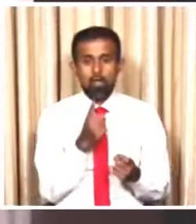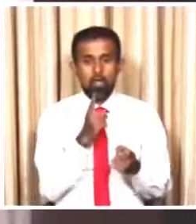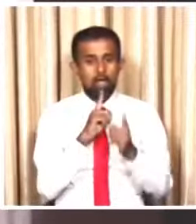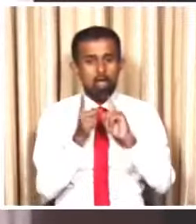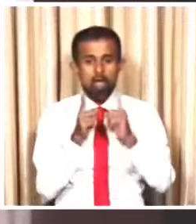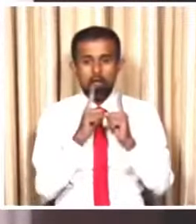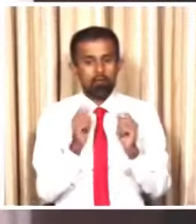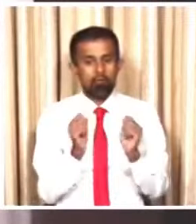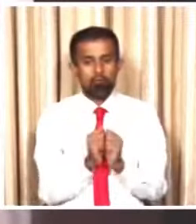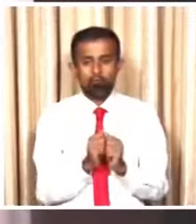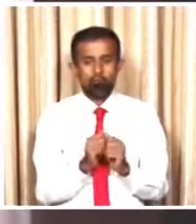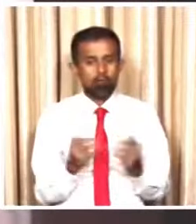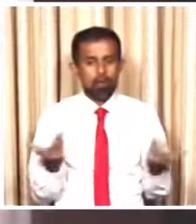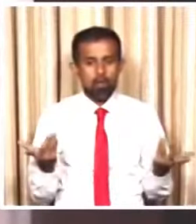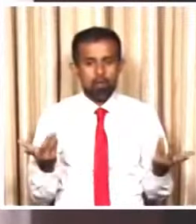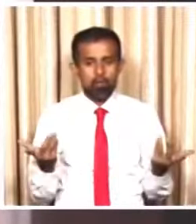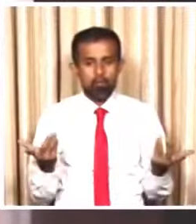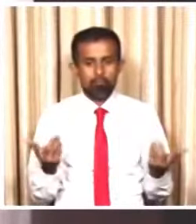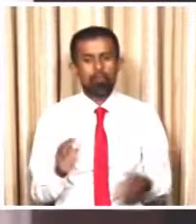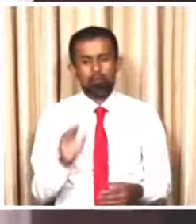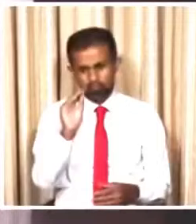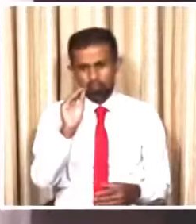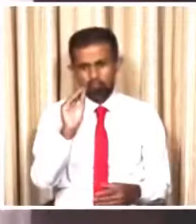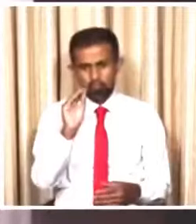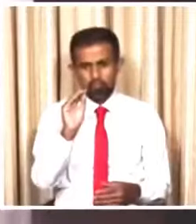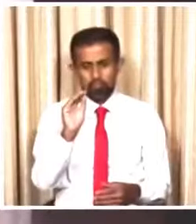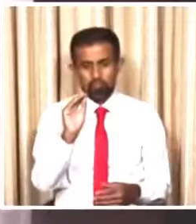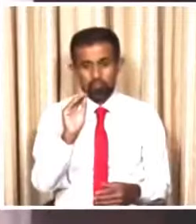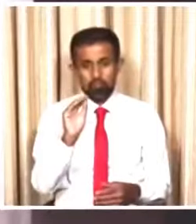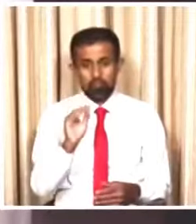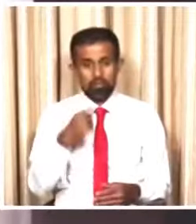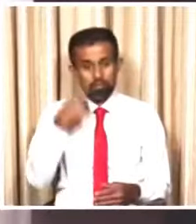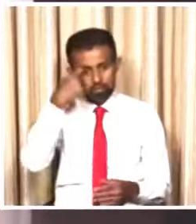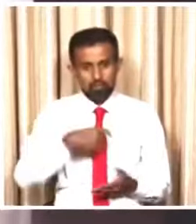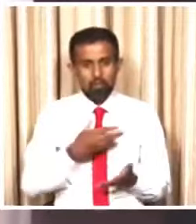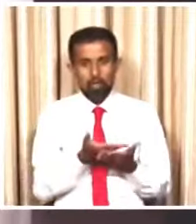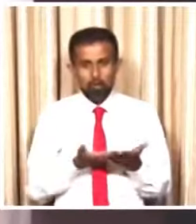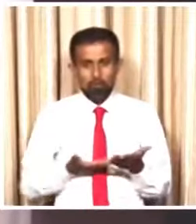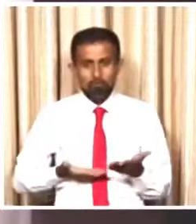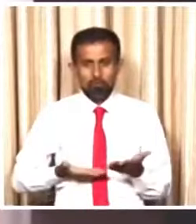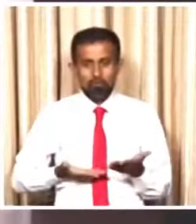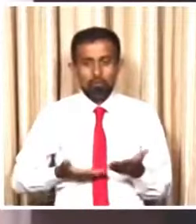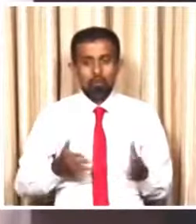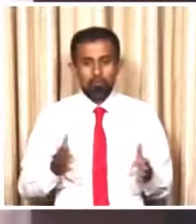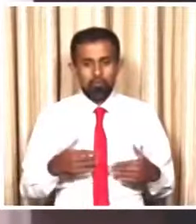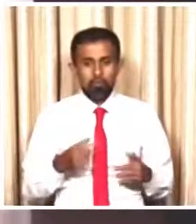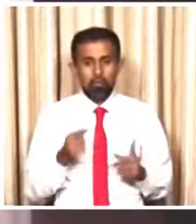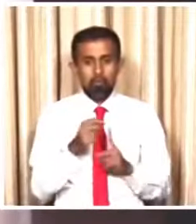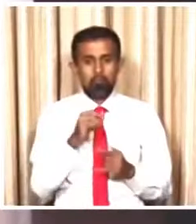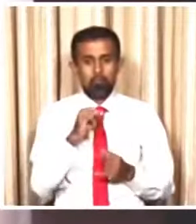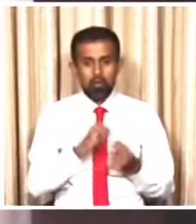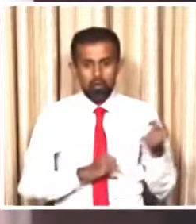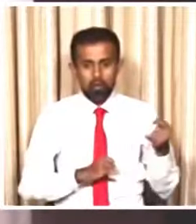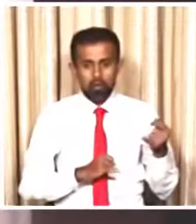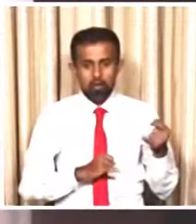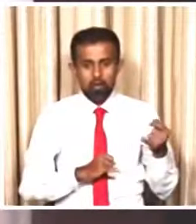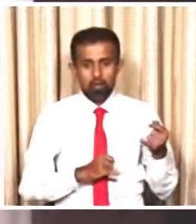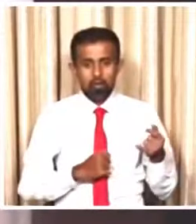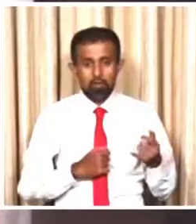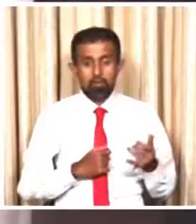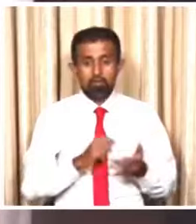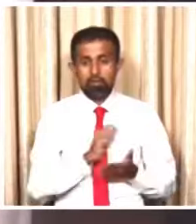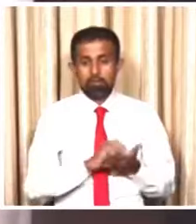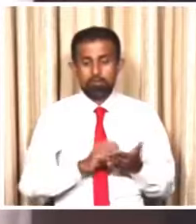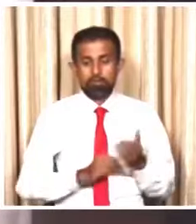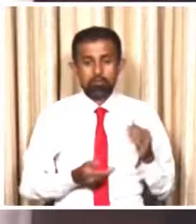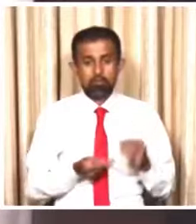නිලධාරින් ක්‍රියාත්මක නෑ. පොඩ්ඩක් ඉන්නකෝ, තාම මම දැන් සාක්ෂි ඇතුවනේ කියන්නේ. තාම ප්‍රාදේශීය ලේකම්ලට ඒ ලිඛිතව